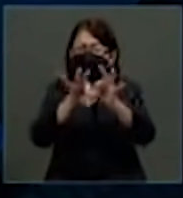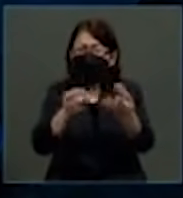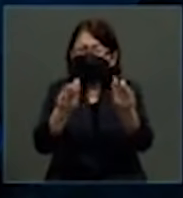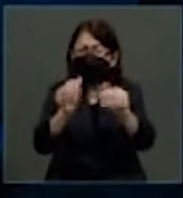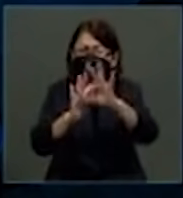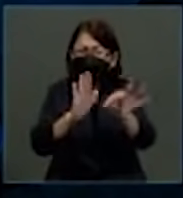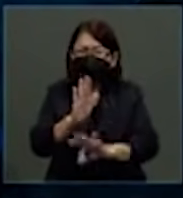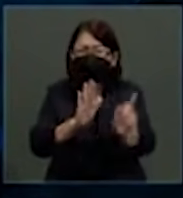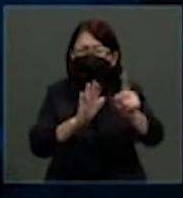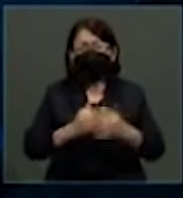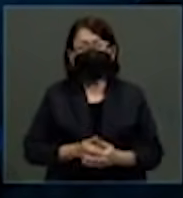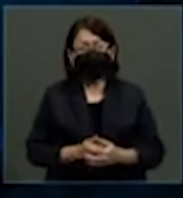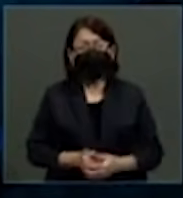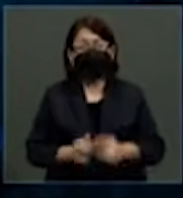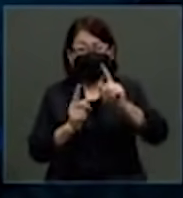138ตอนพิเศษที่